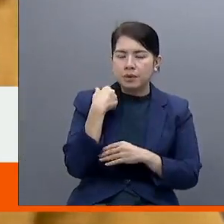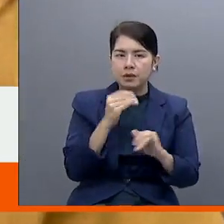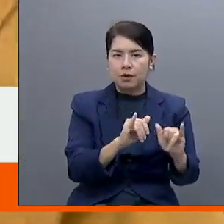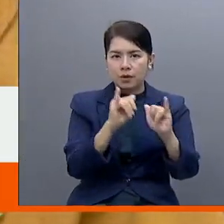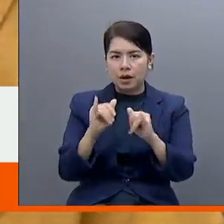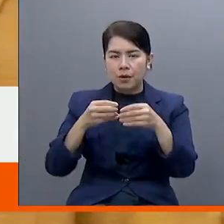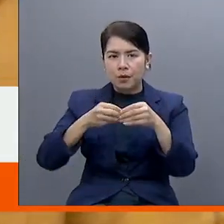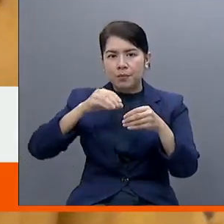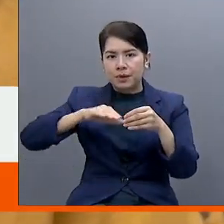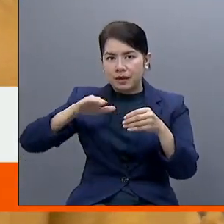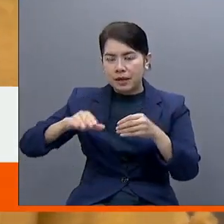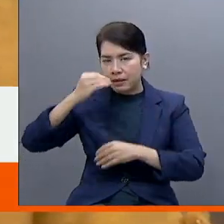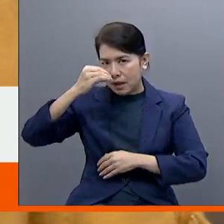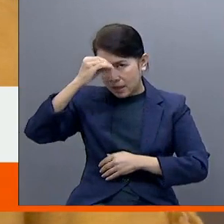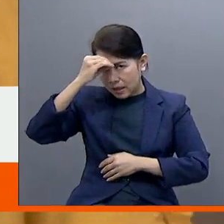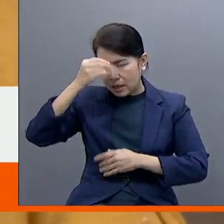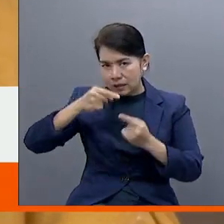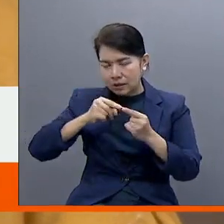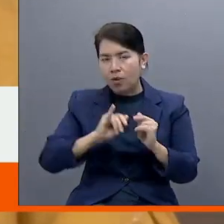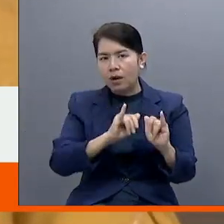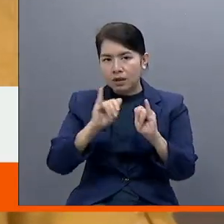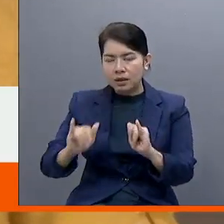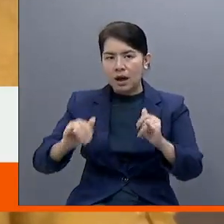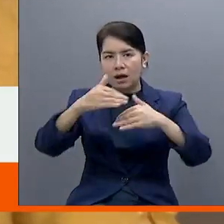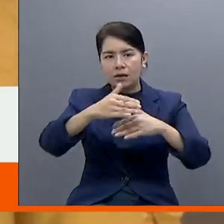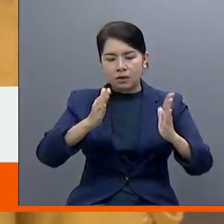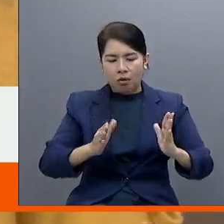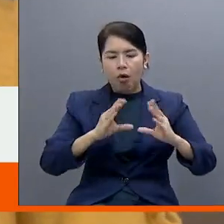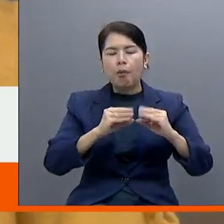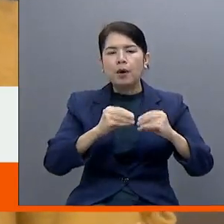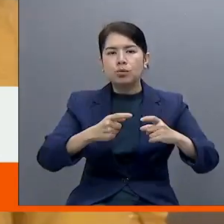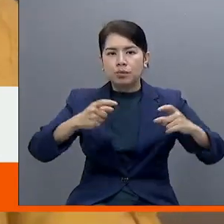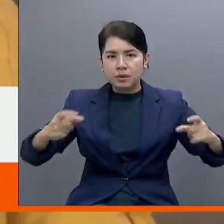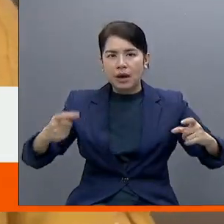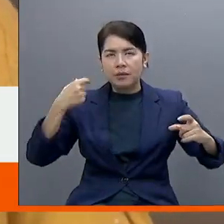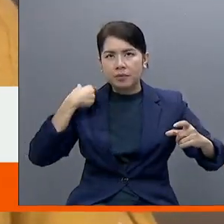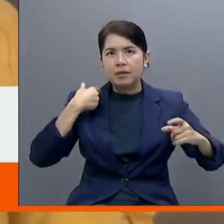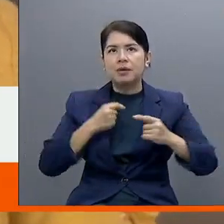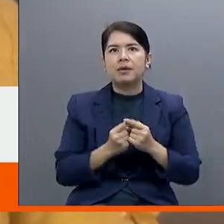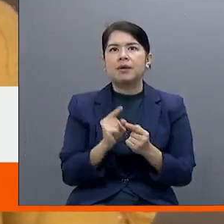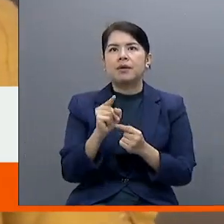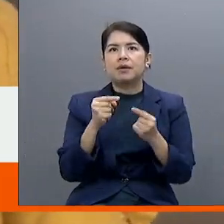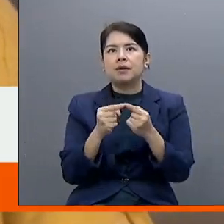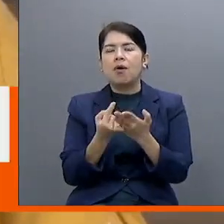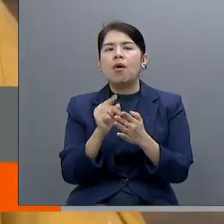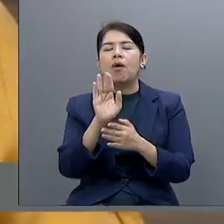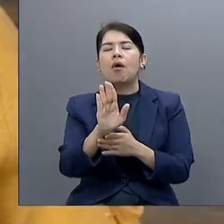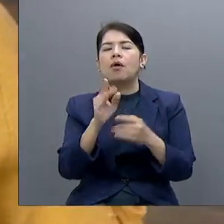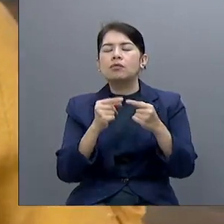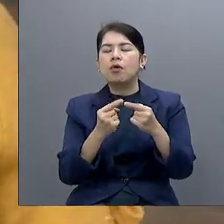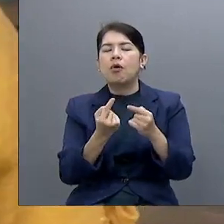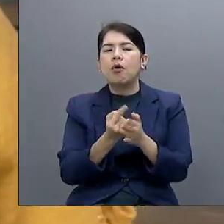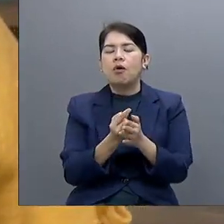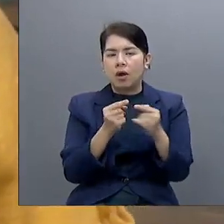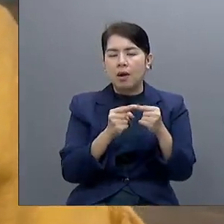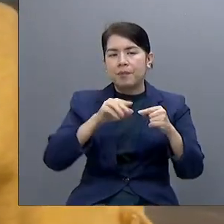งเป็นห้องประชุมใหญ่สามารถแบ่งได้อีก3ห้องแล้วก็ประชุมย่อยได้อีก2ห้องฝั่งอนุบาลอีก2ห้องแล้วก็ห้องทักษะต่างๆ